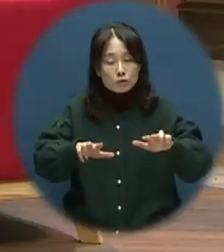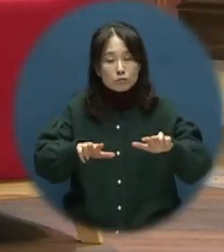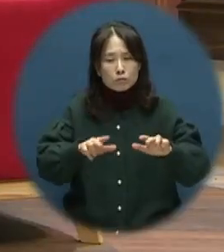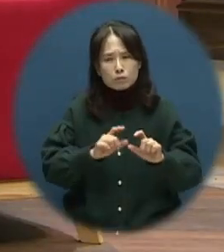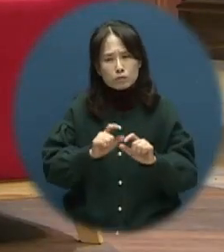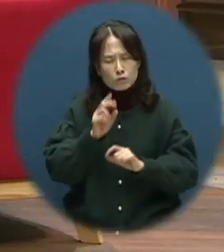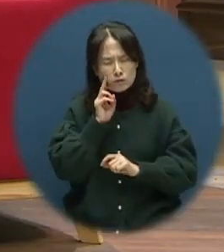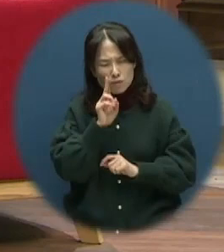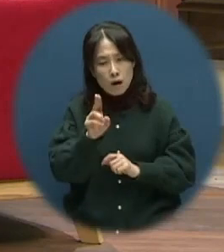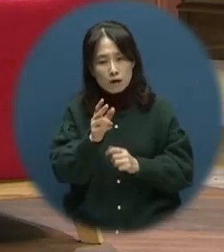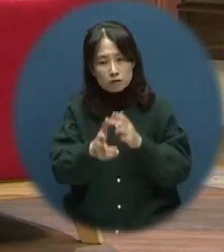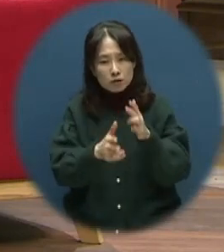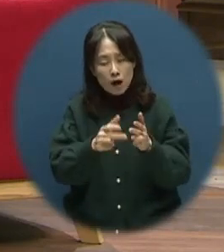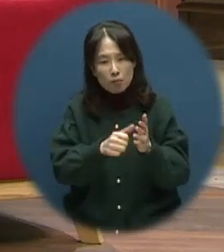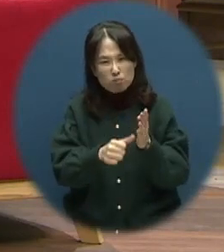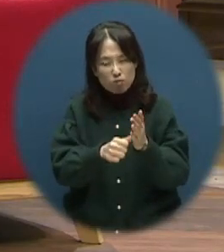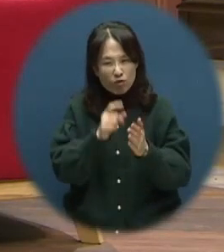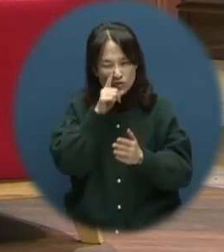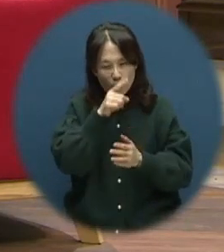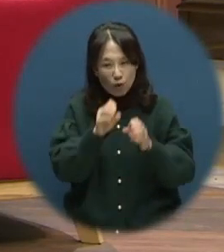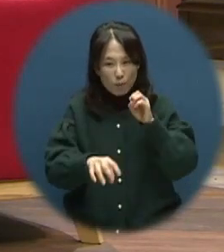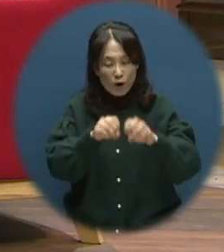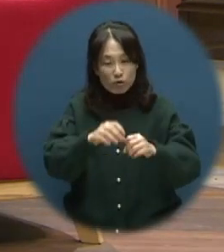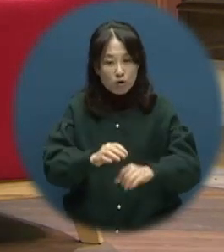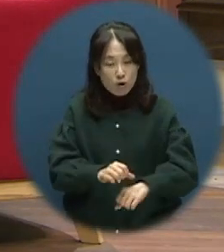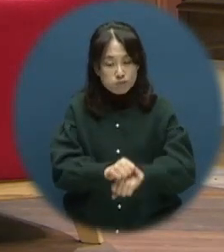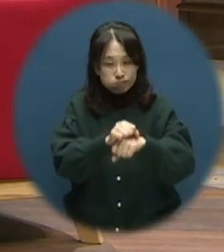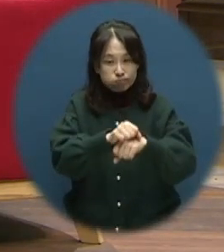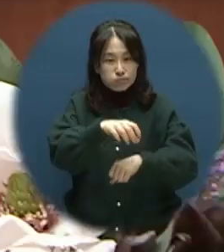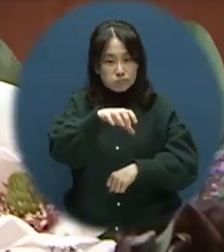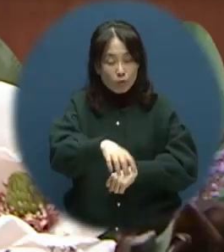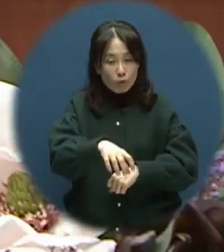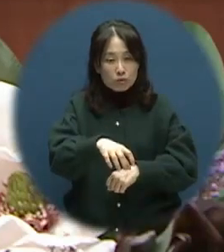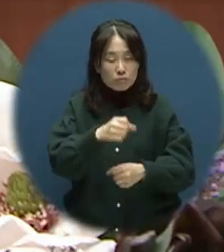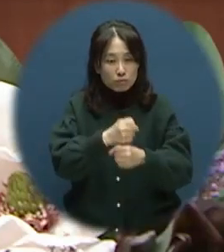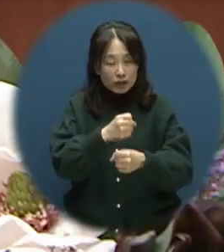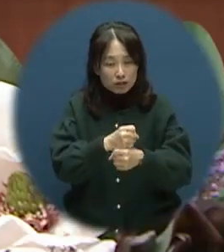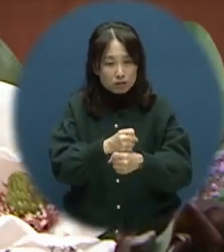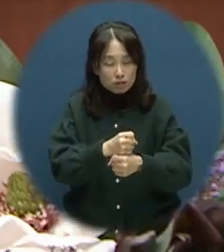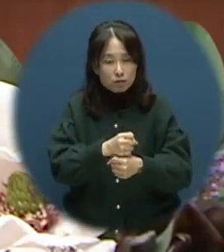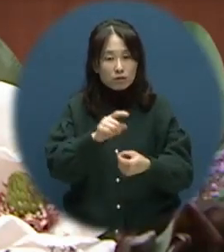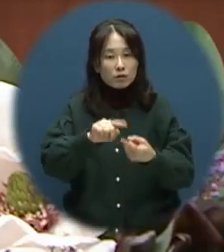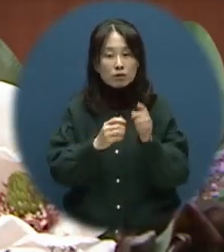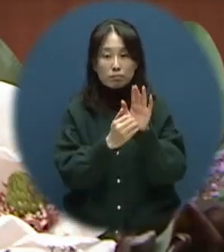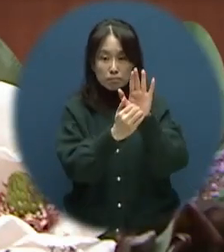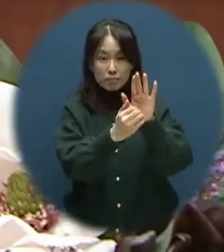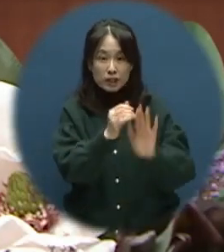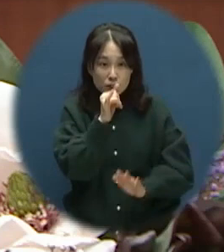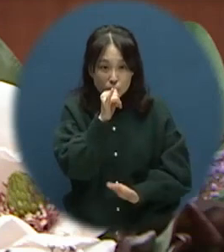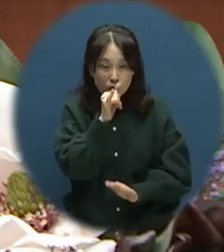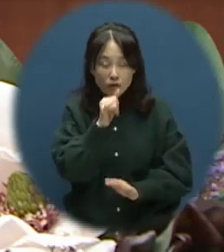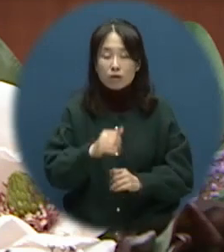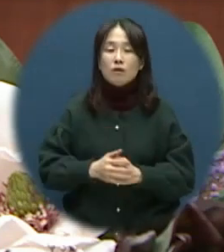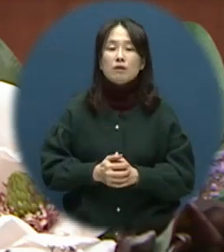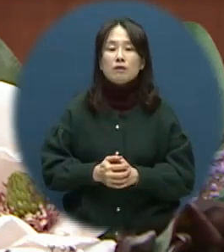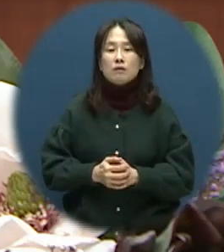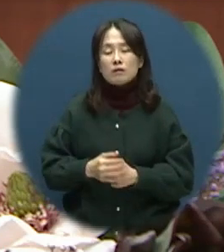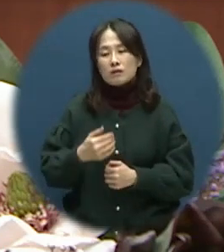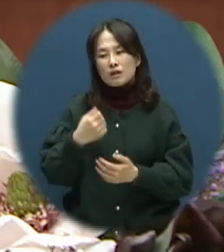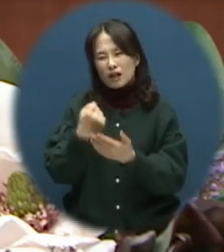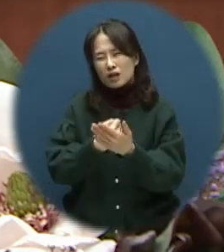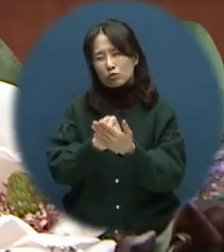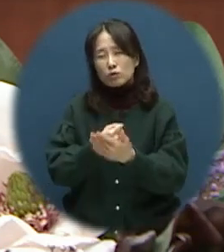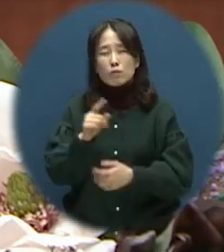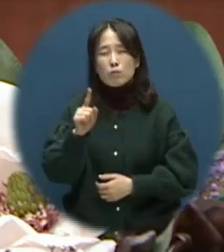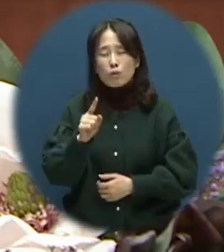더 심각한 산업 폐기물은 아예 발상조차 못하게 했어야 되는 거 아니에요? 근데 아쉽게도요, 제가 작년